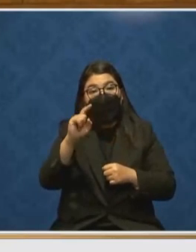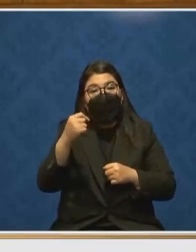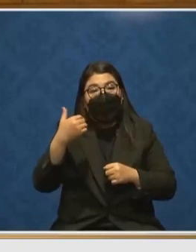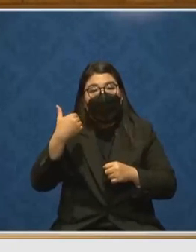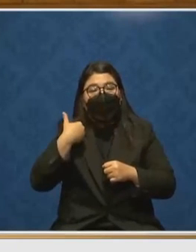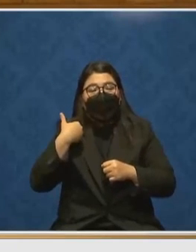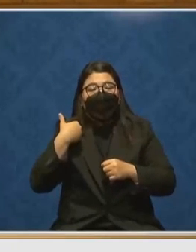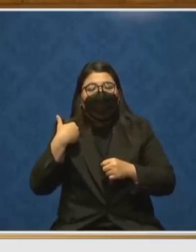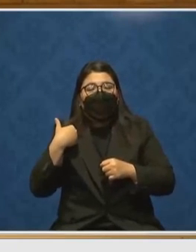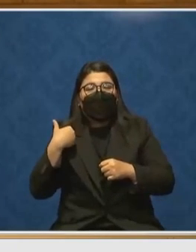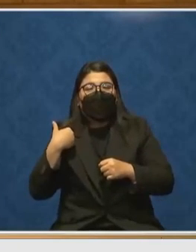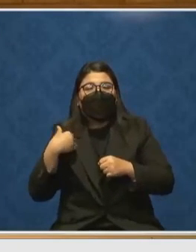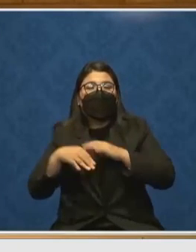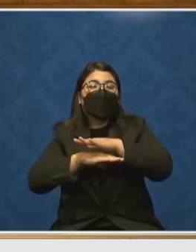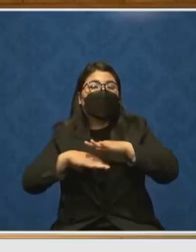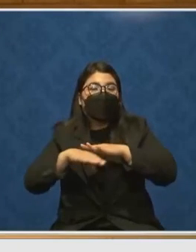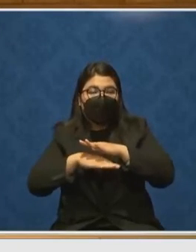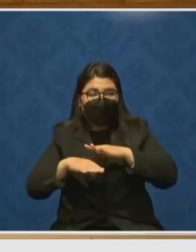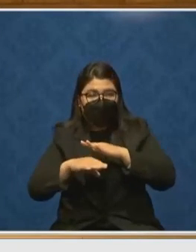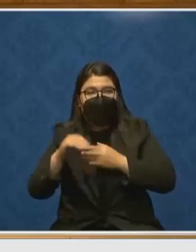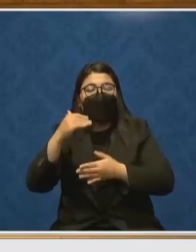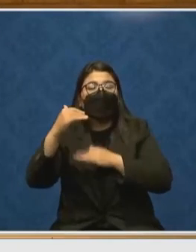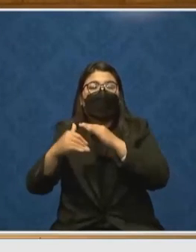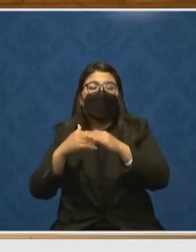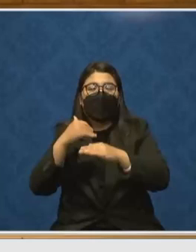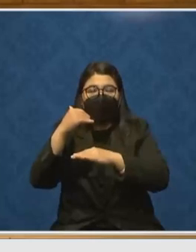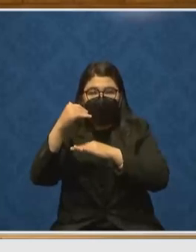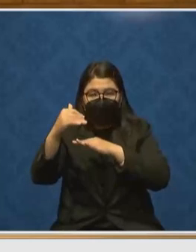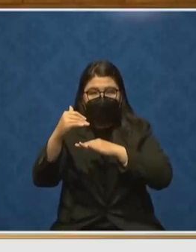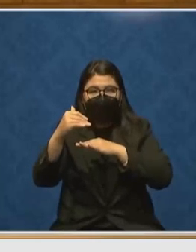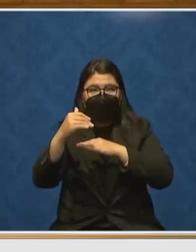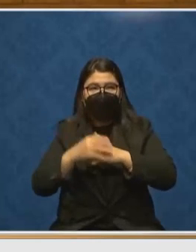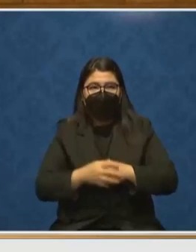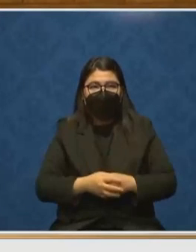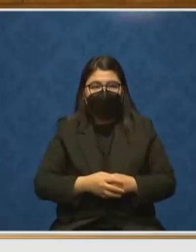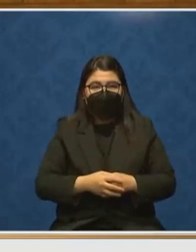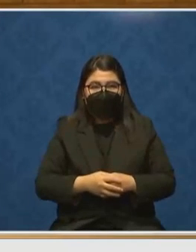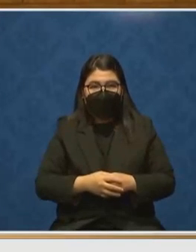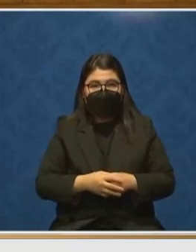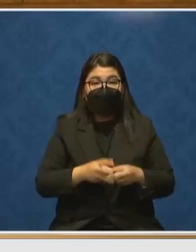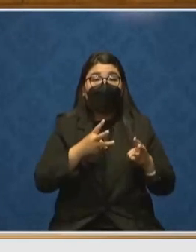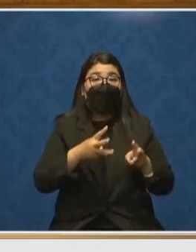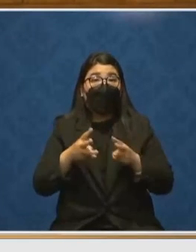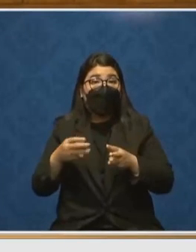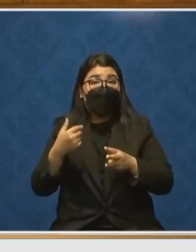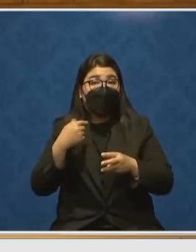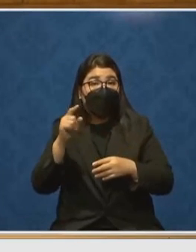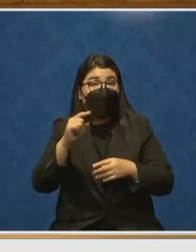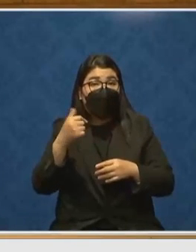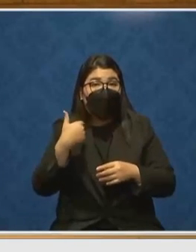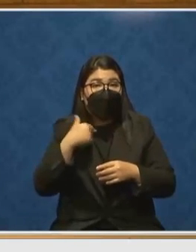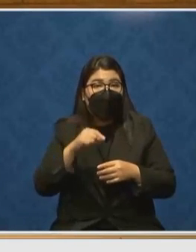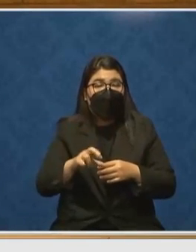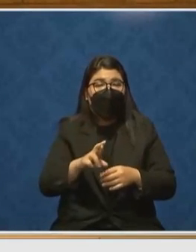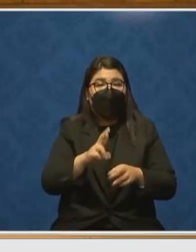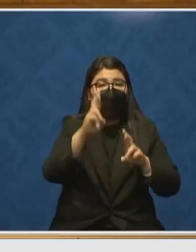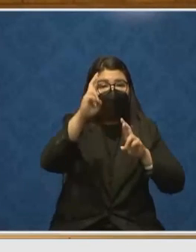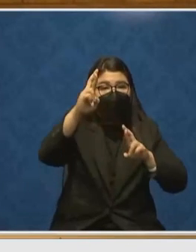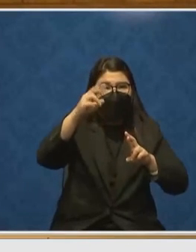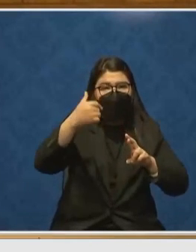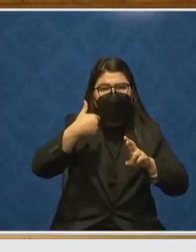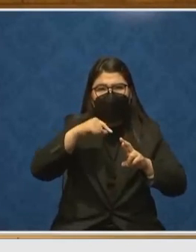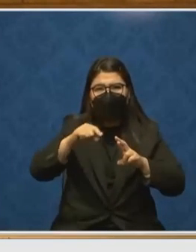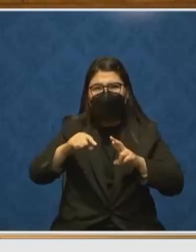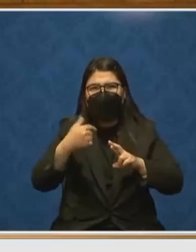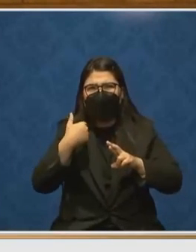านดิจิทัลศูนย์ข้อมูลขนาดใหญ่ตลอดจนจัดให้มีมาตรการเฝ้าระวังและรับมือภัยคุกคามไซเบอร์